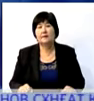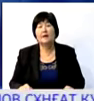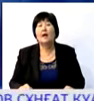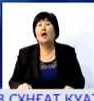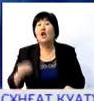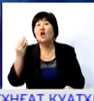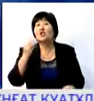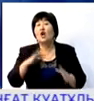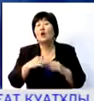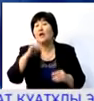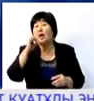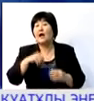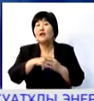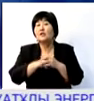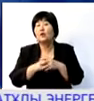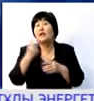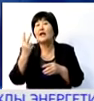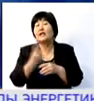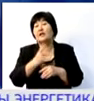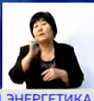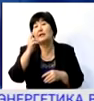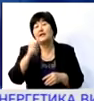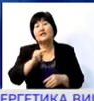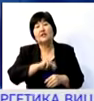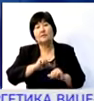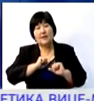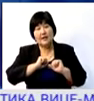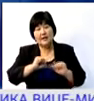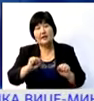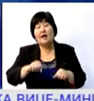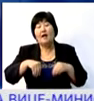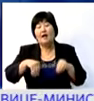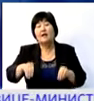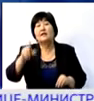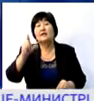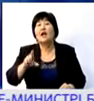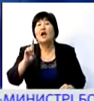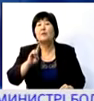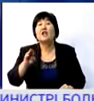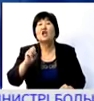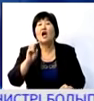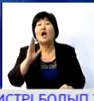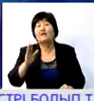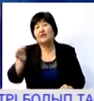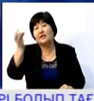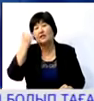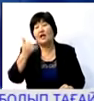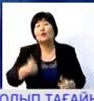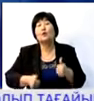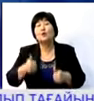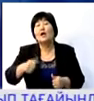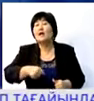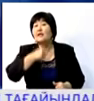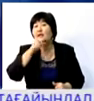Шиелі ауданында қазақ күресінен екі мәрте социалистік еңбегері Данғайыр Дейхан Ыбырай Жақаевты еске алу турнирі өтті.